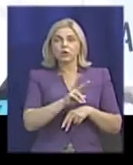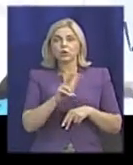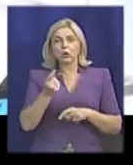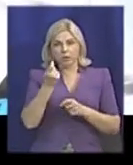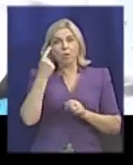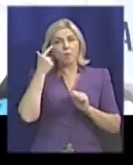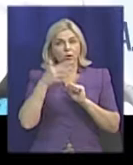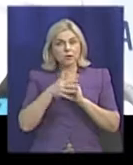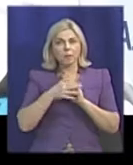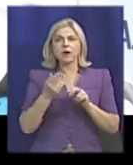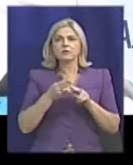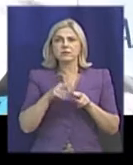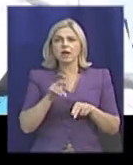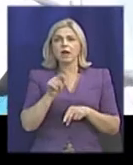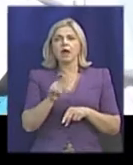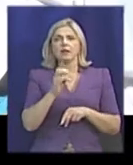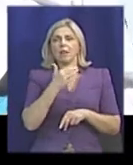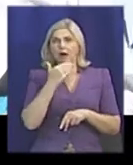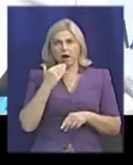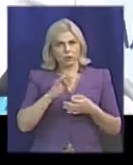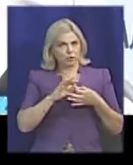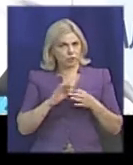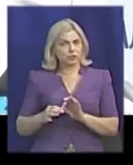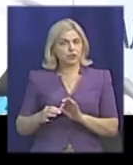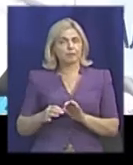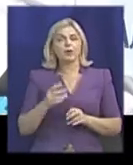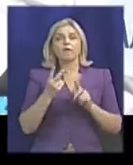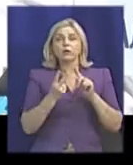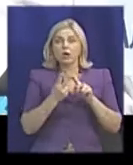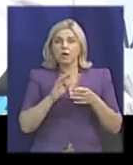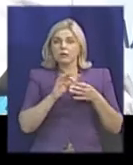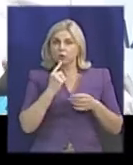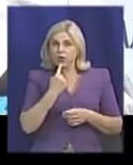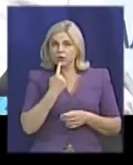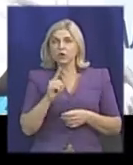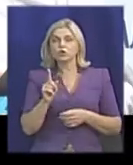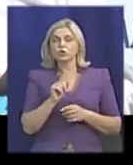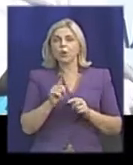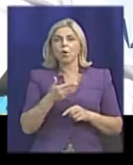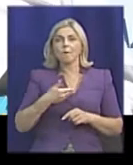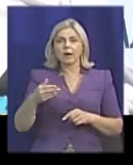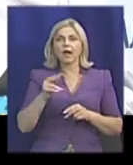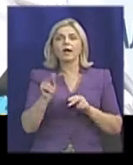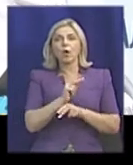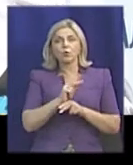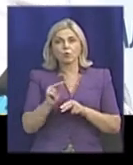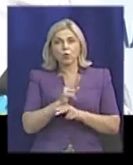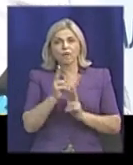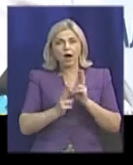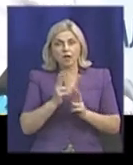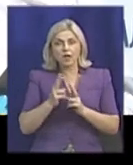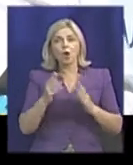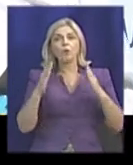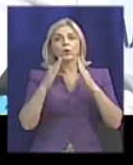розуміється, це набагато складніше. Друга складність, яка була, це те, що ми реконструювали